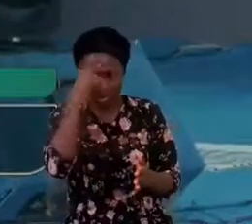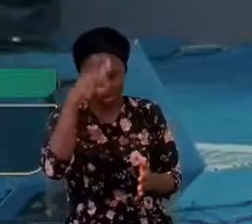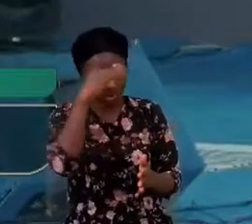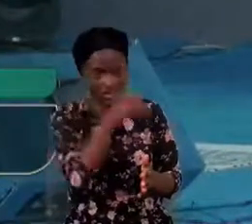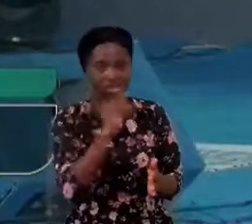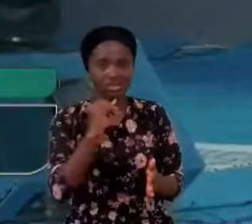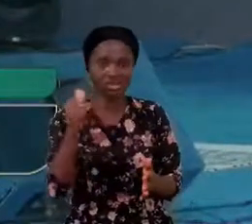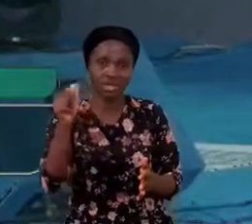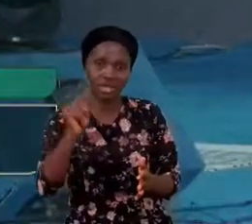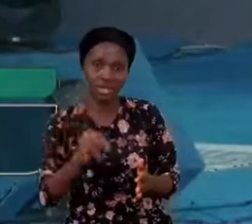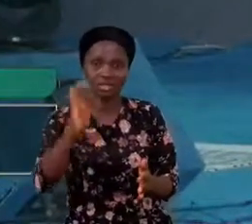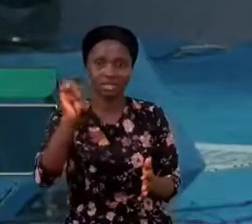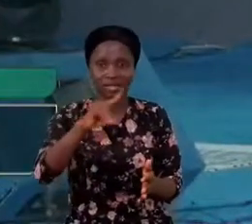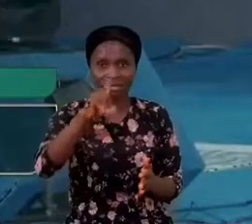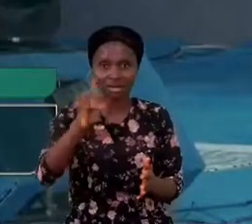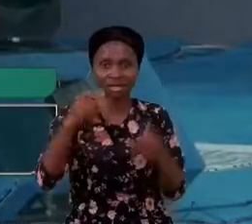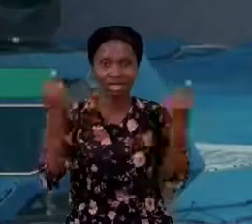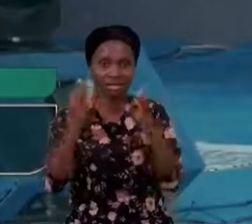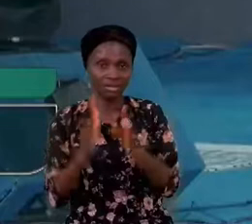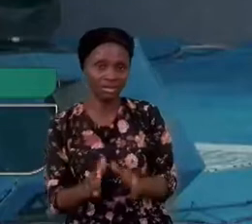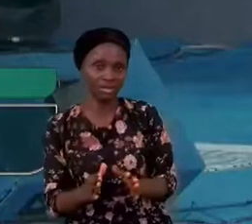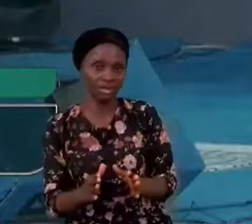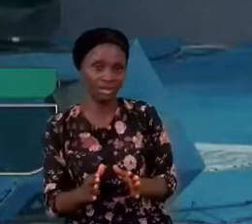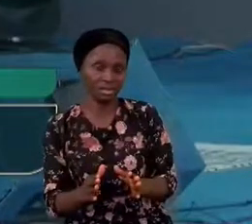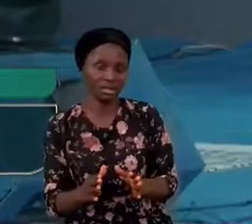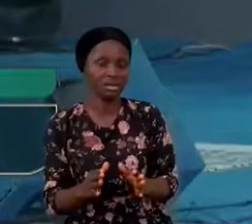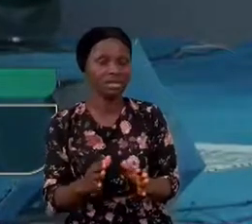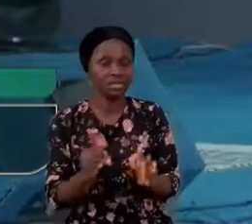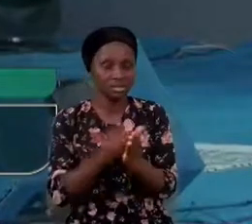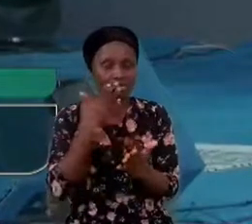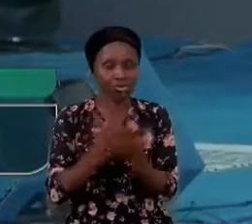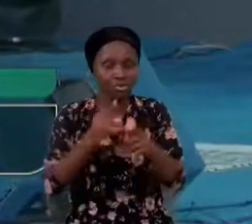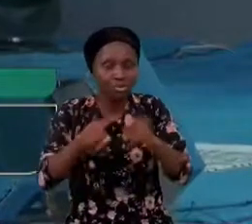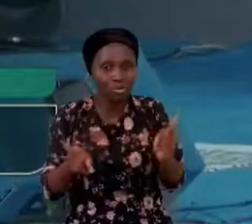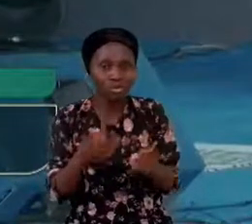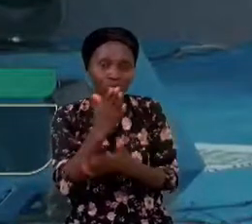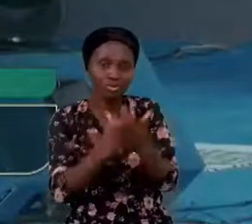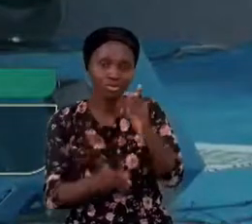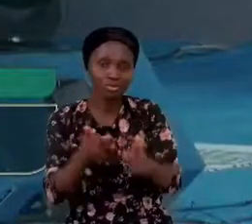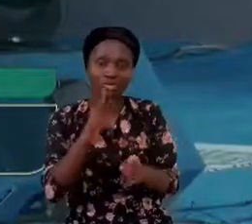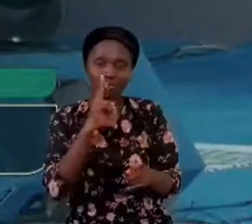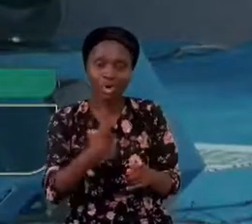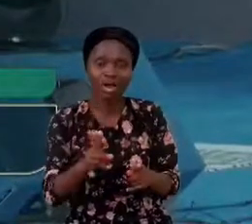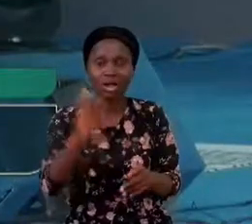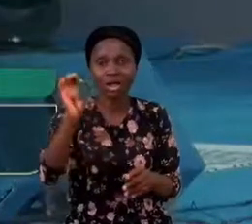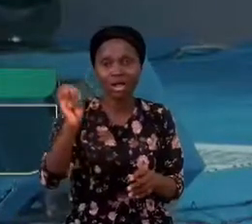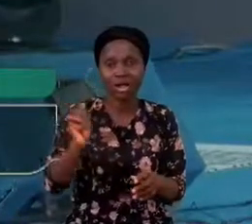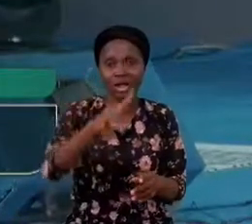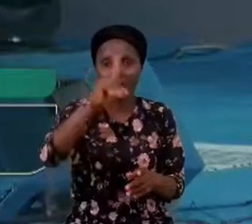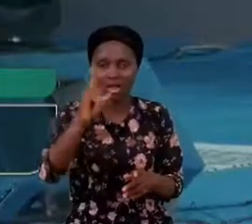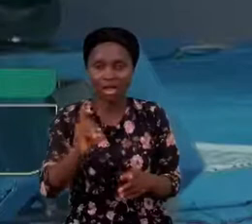ex-saints. Il était un saint avant, elle était sainte avant, il était une bonne personne avant. il était juste, elle était juste avant, mais